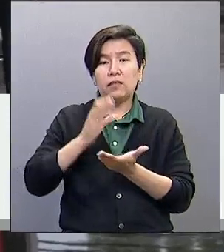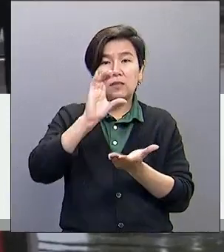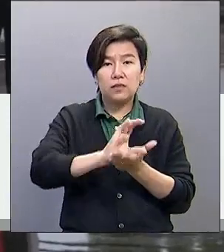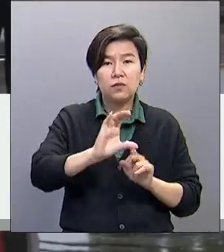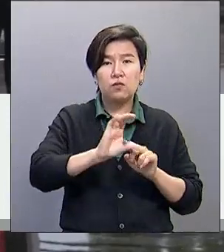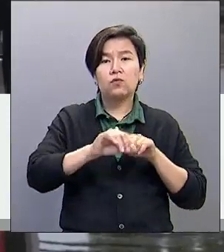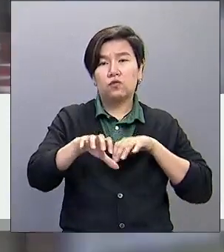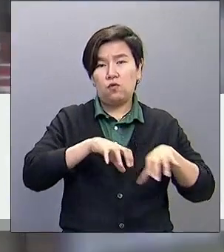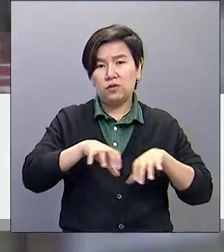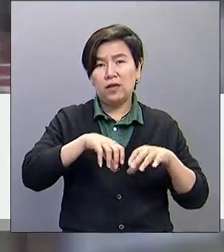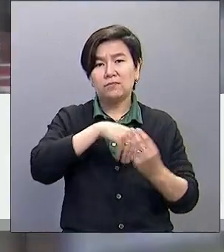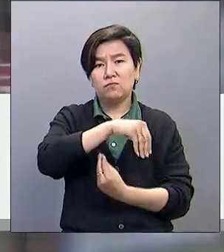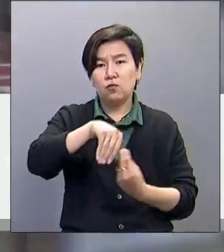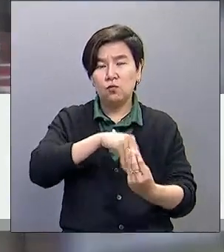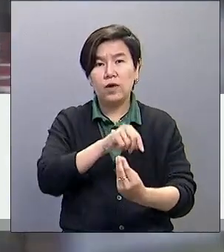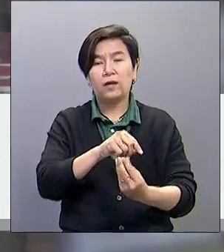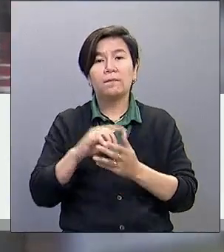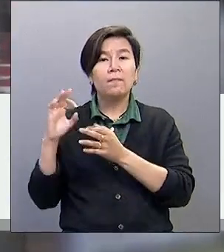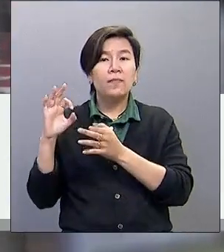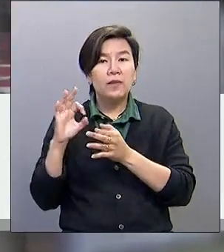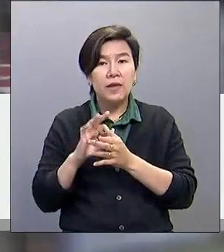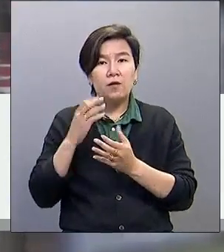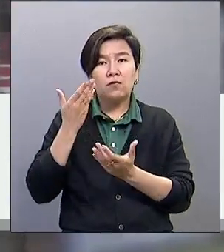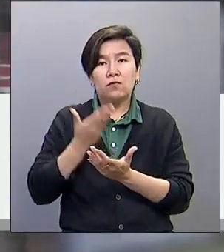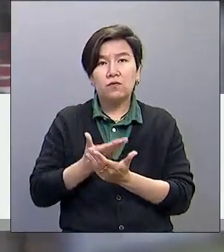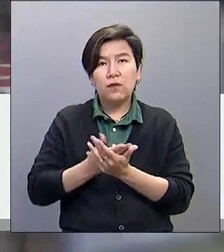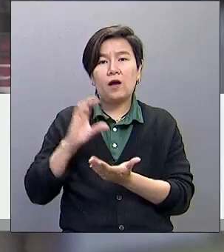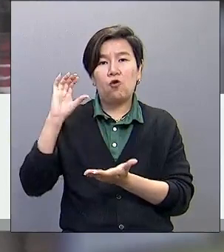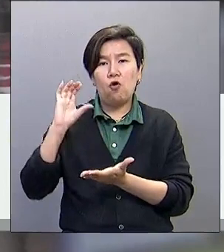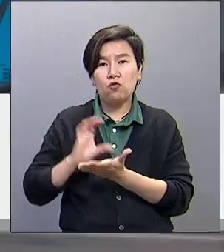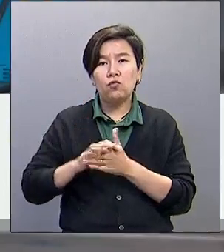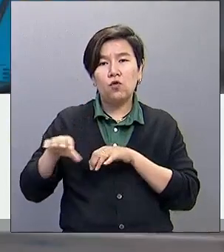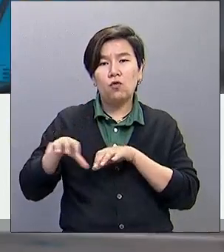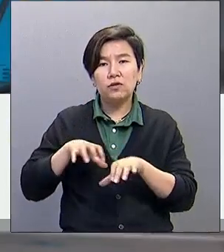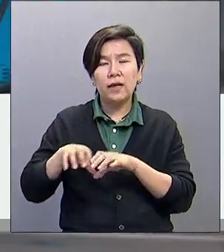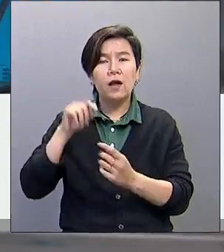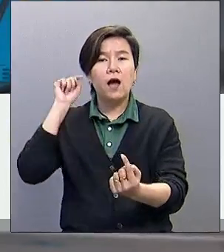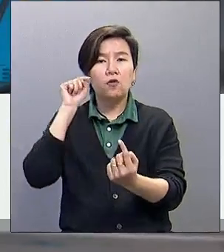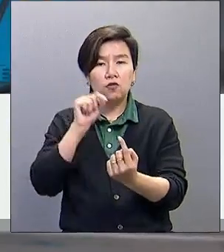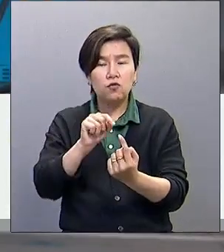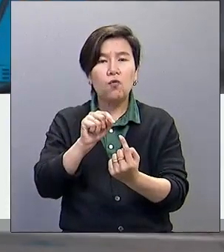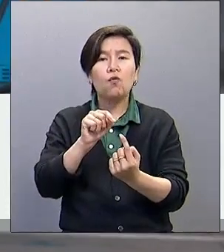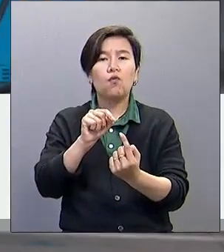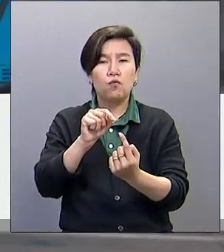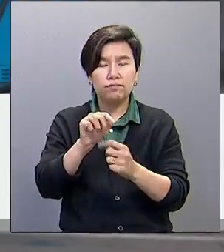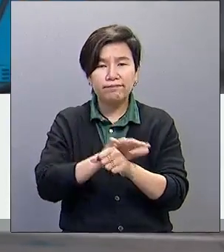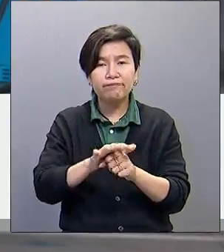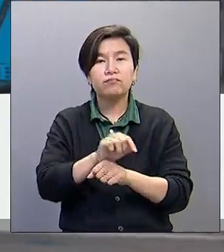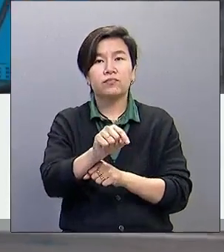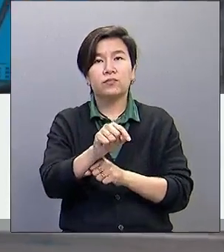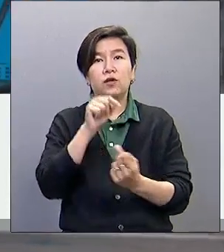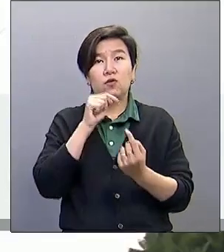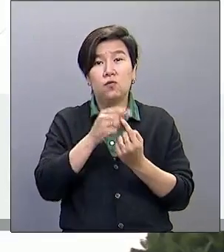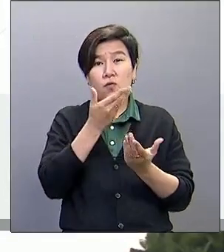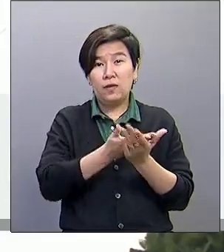ราคาน้ำมันดีเซลและสถานะทางการเงินของกองทุนให้มีความเหมาะสมโดยพิจารณาปรับลด